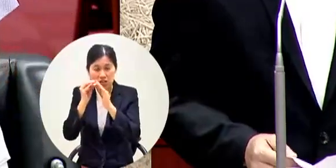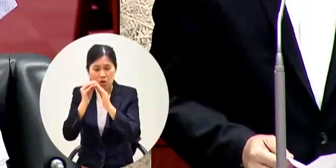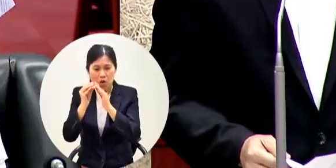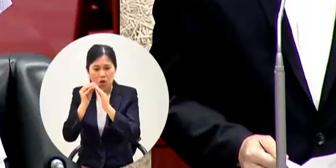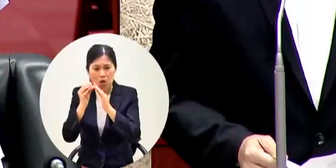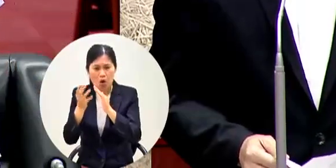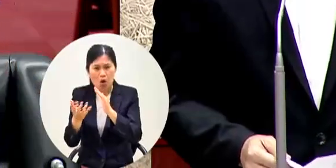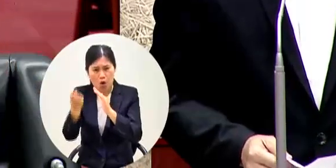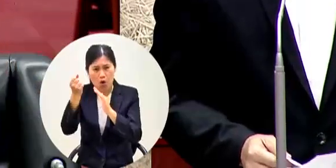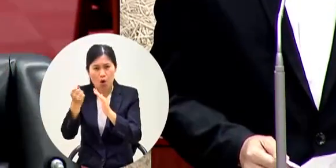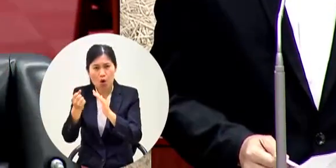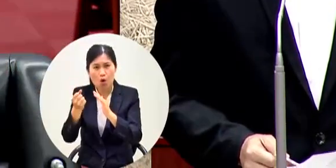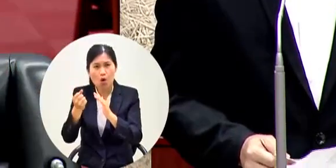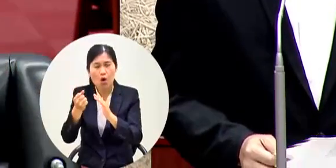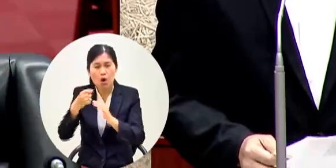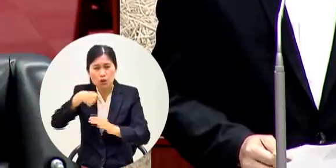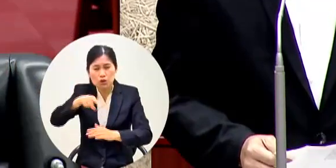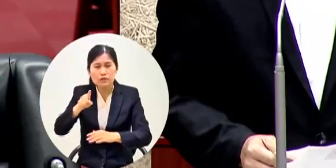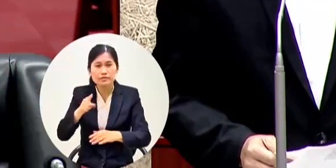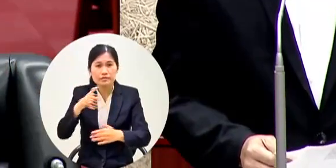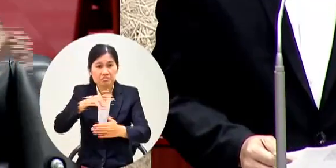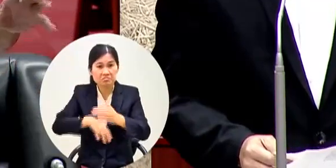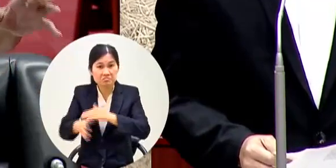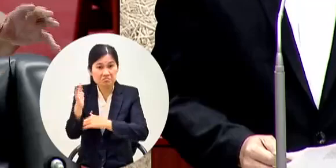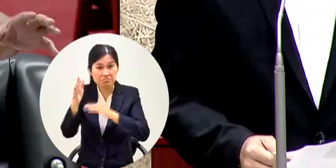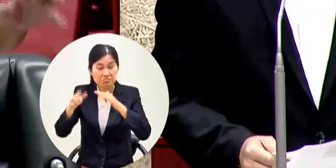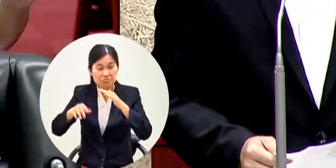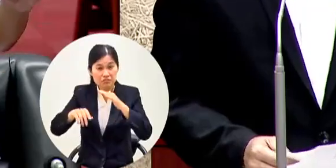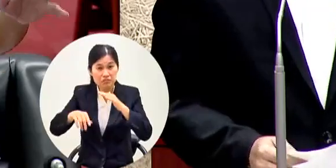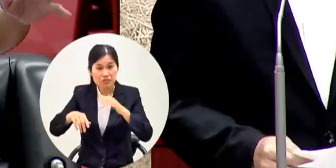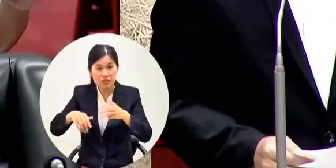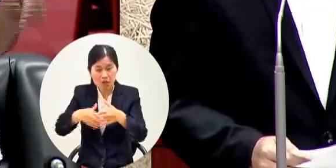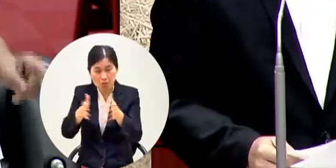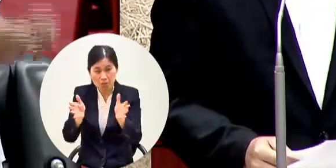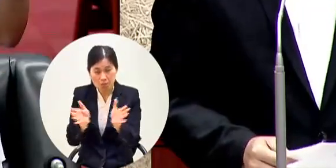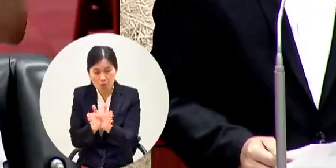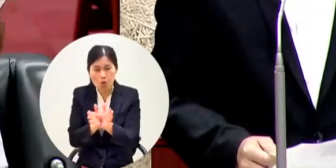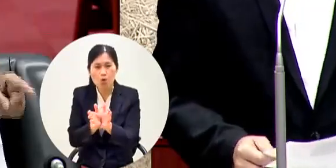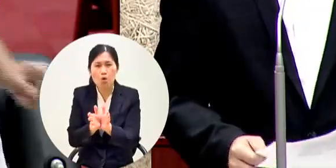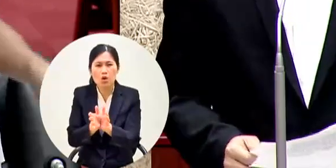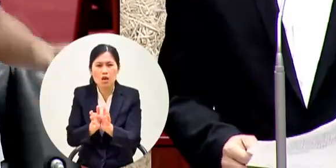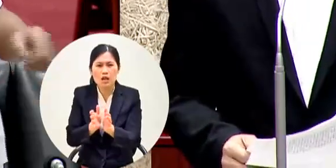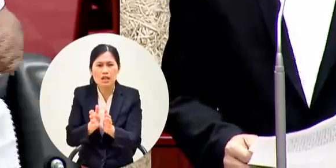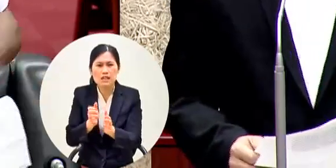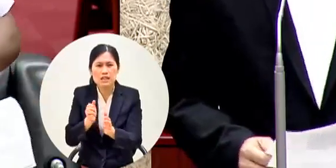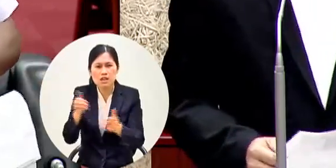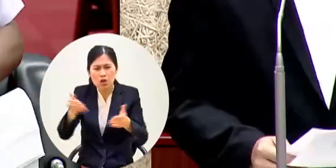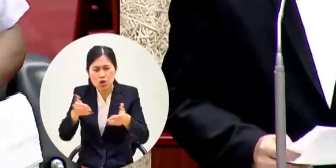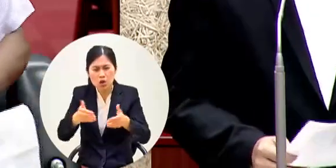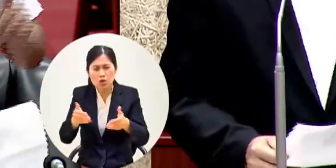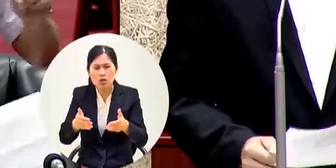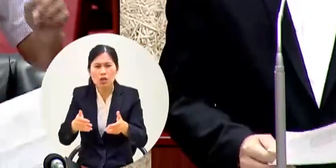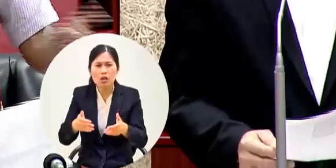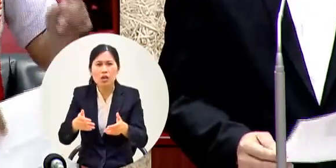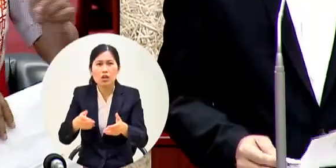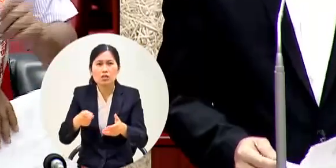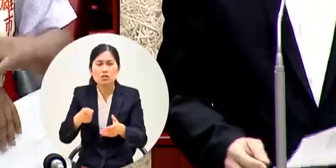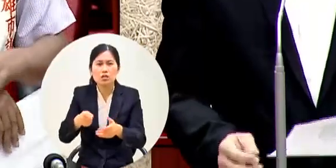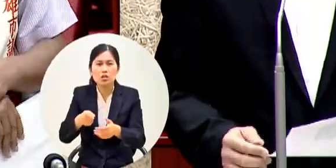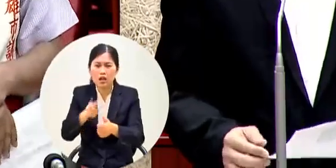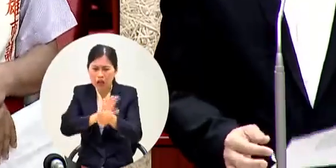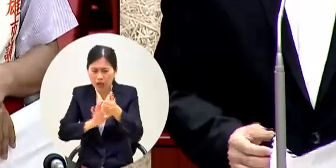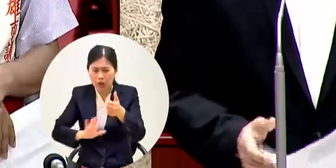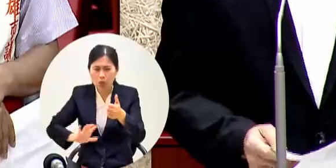划区公所是无能为力，应该是地震局超越